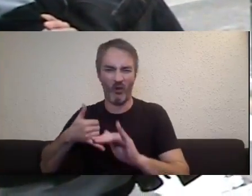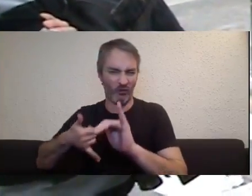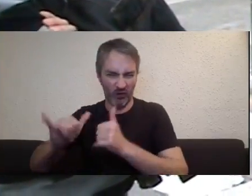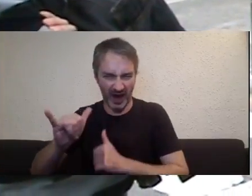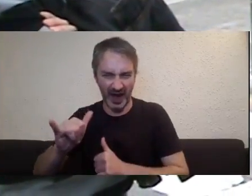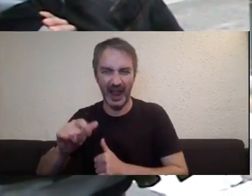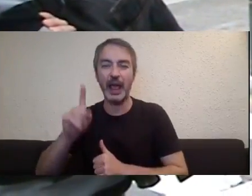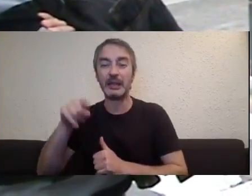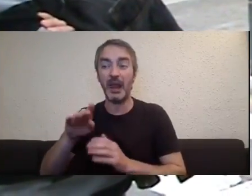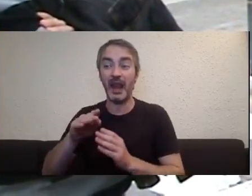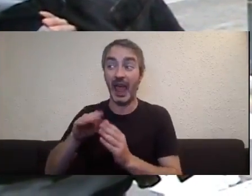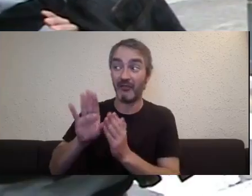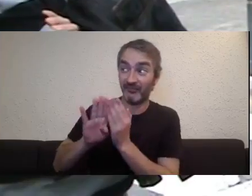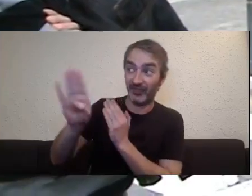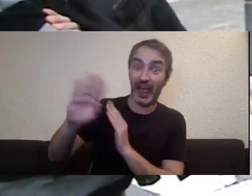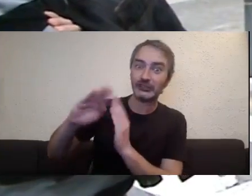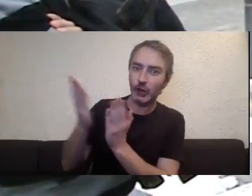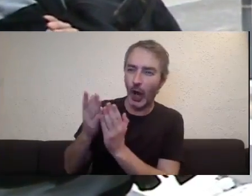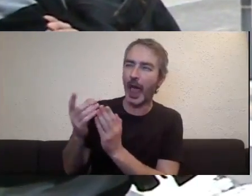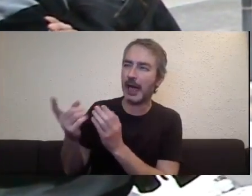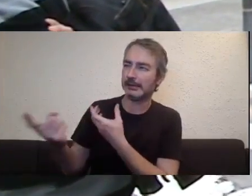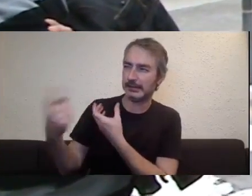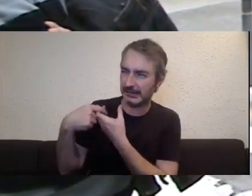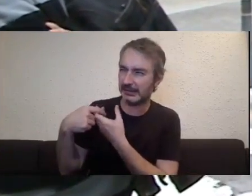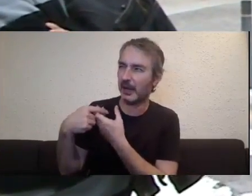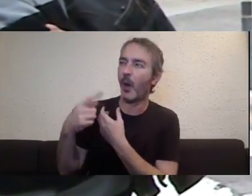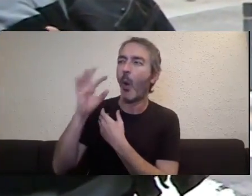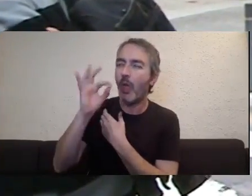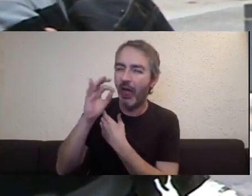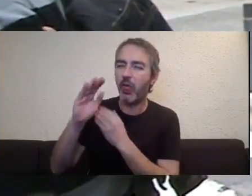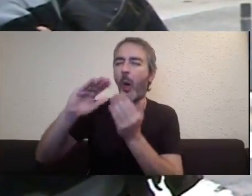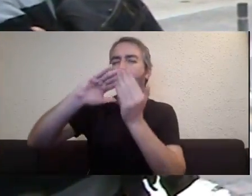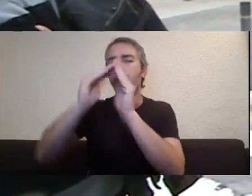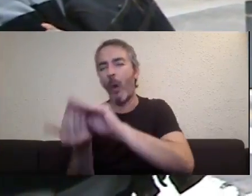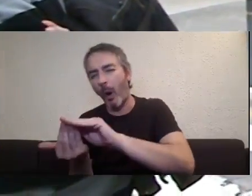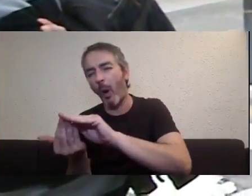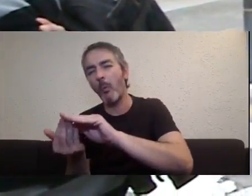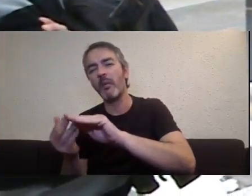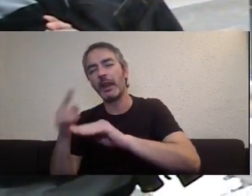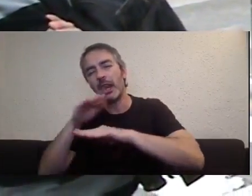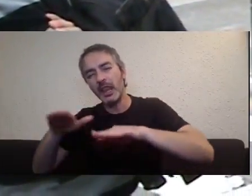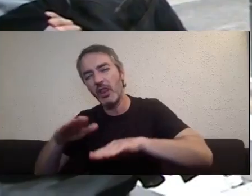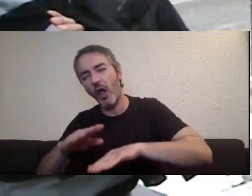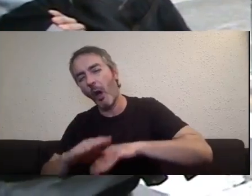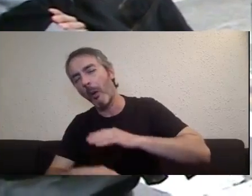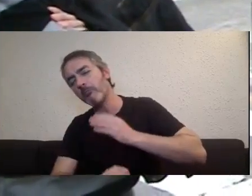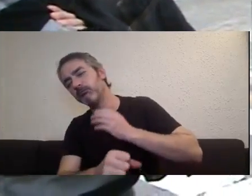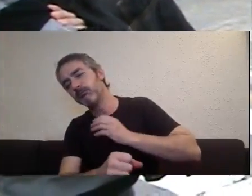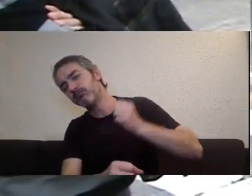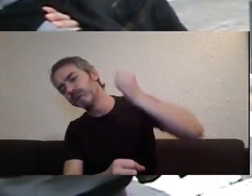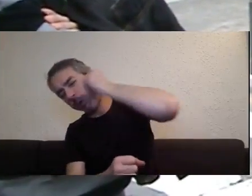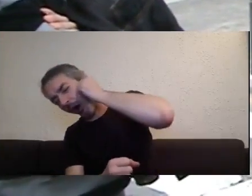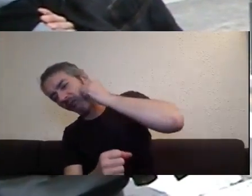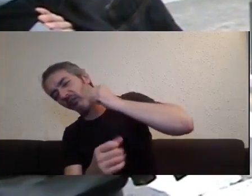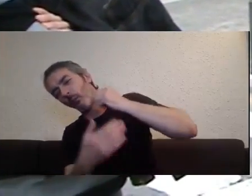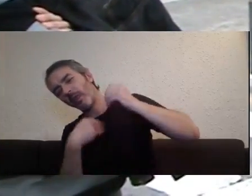per runa econòmica, intentant involucrar l'escola que hi ha aquí al davant, dient que l'edifici estava en runa i podia caure sobre els nens,